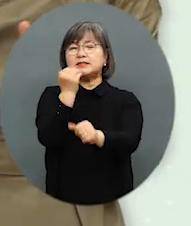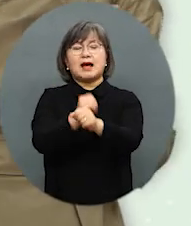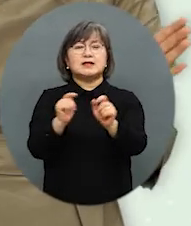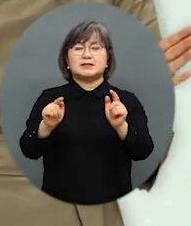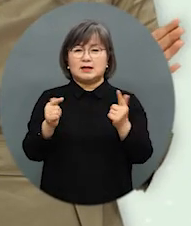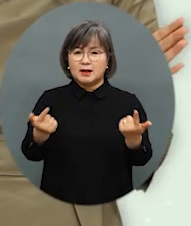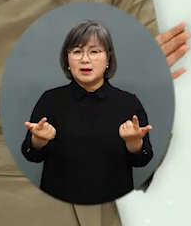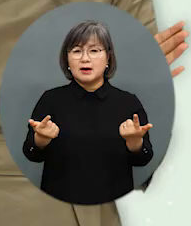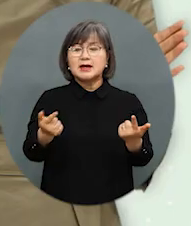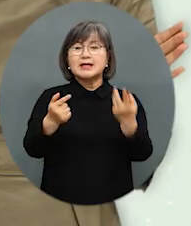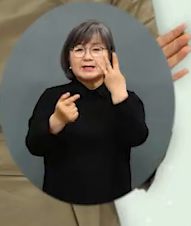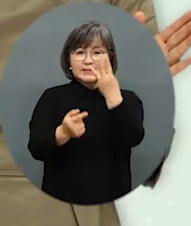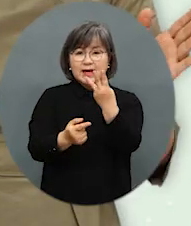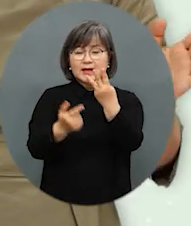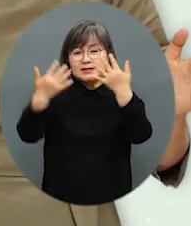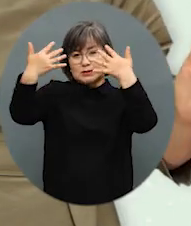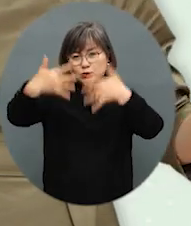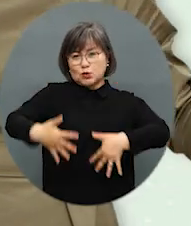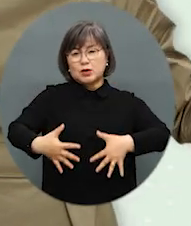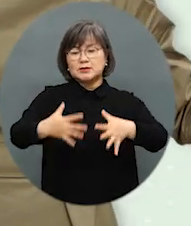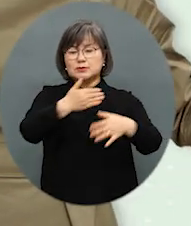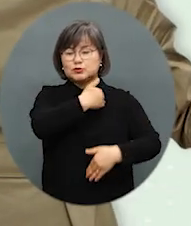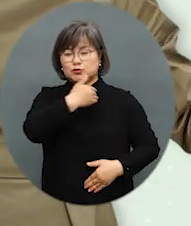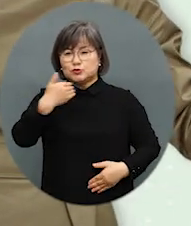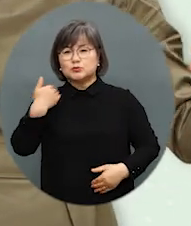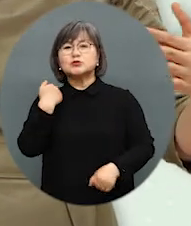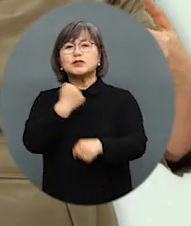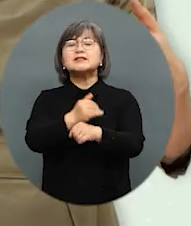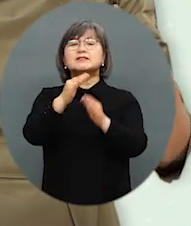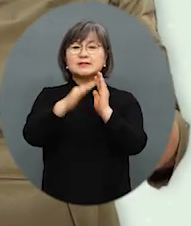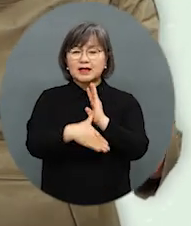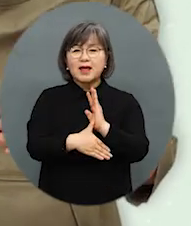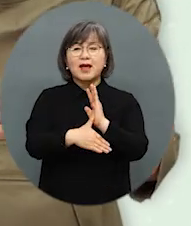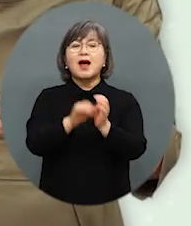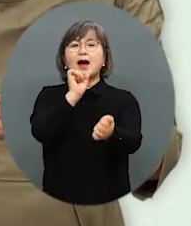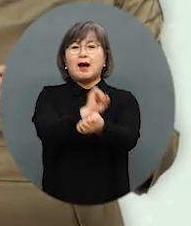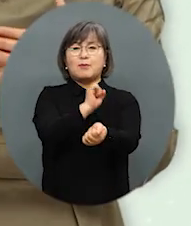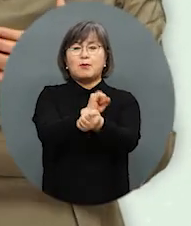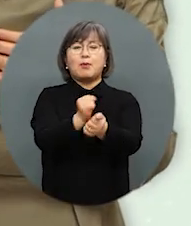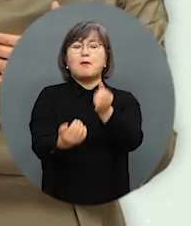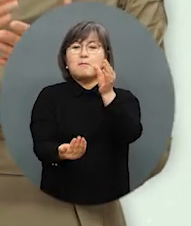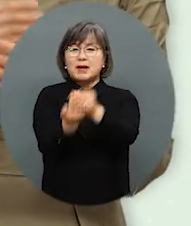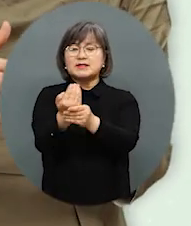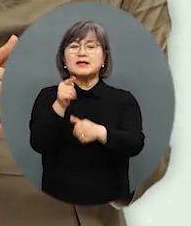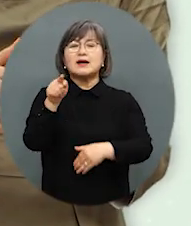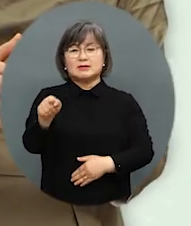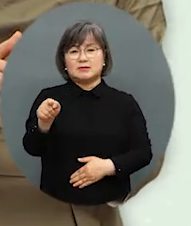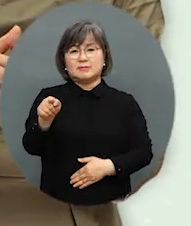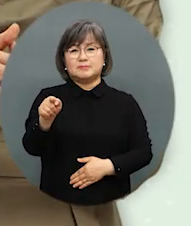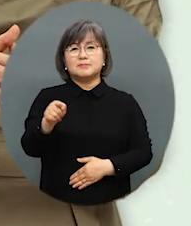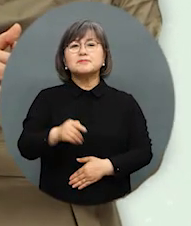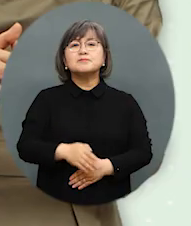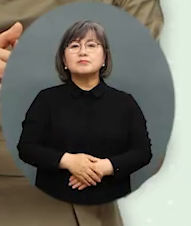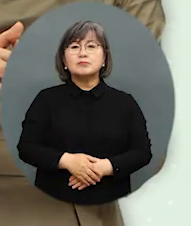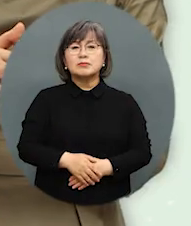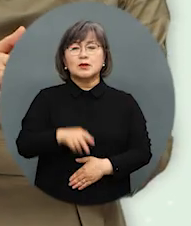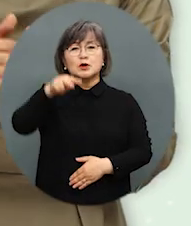감염병은 발생하지 않습니다. 이 세 가지 조건이 다 충분했을 때 감염병이 발생하는